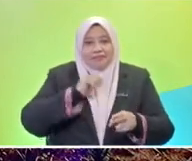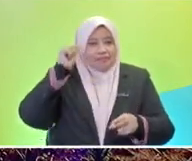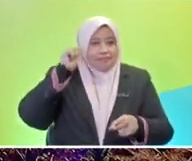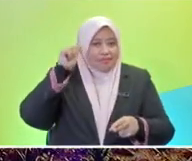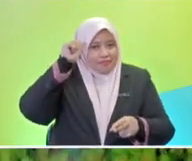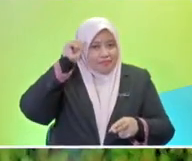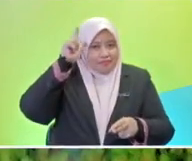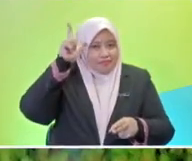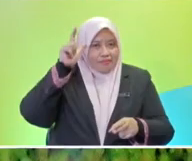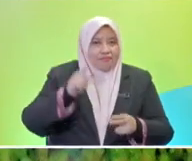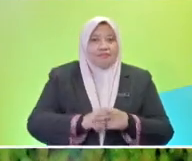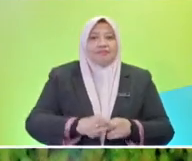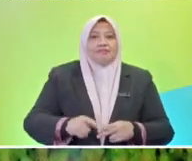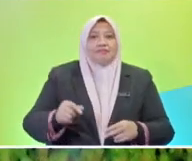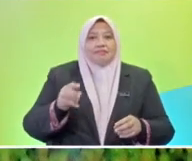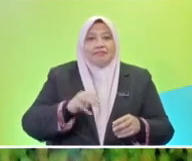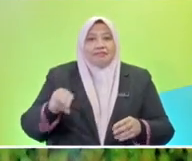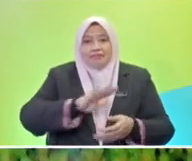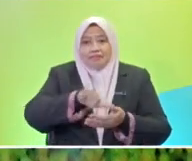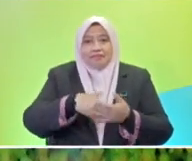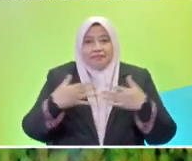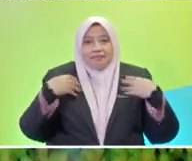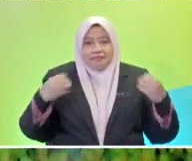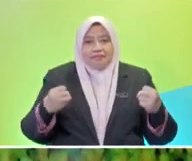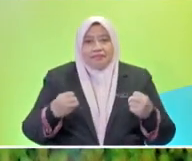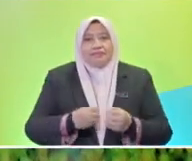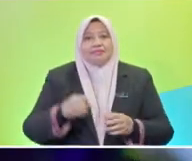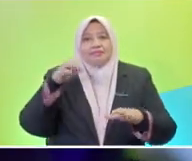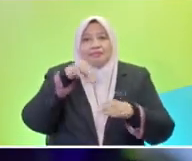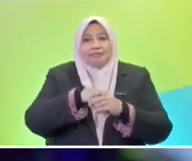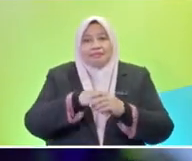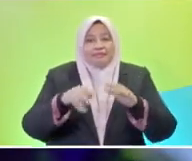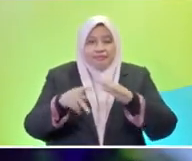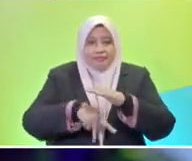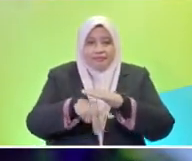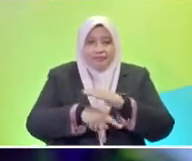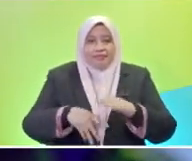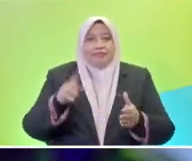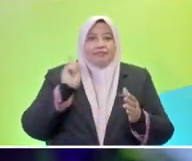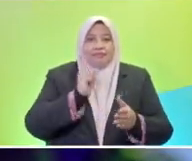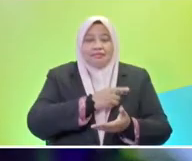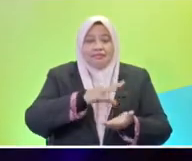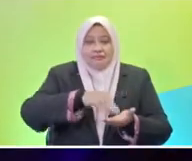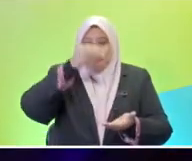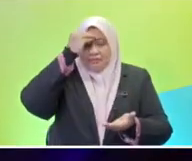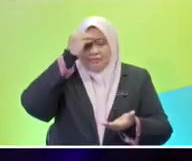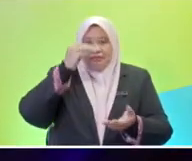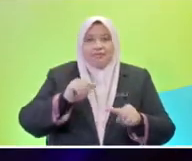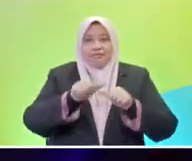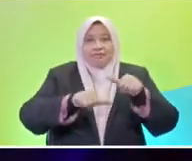ke? Terbaiklah. Kali ini di dalam Prasekolah, kita akan belajar bagi mata